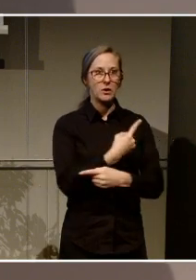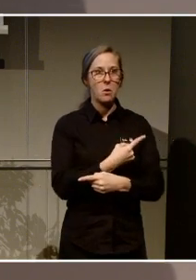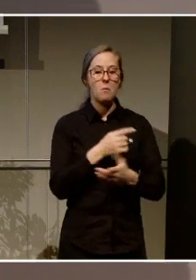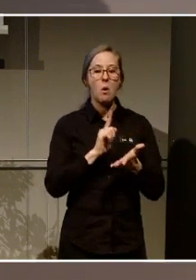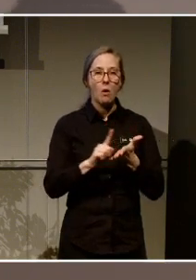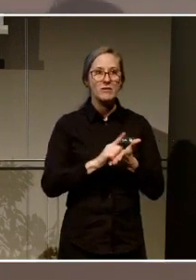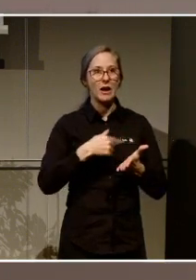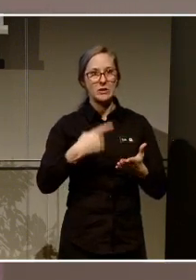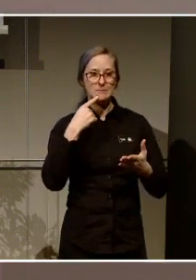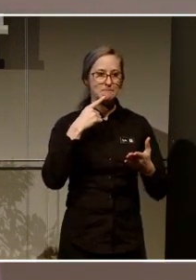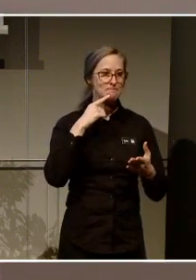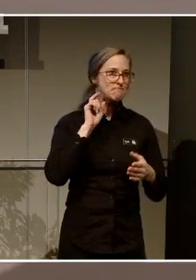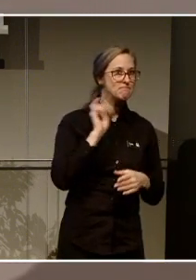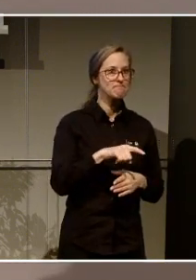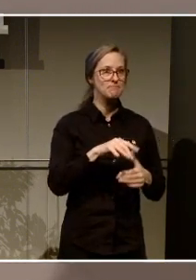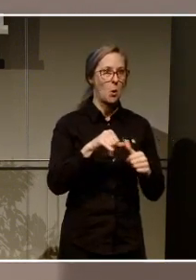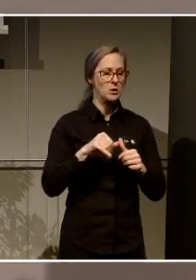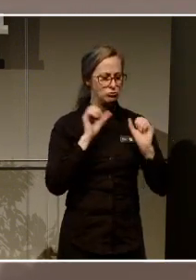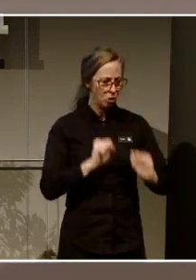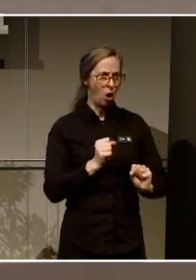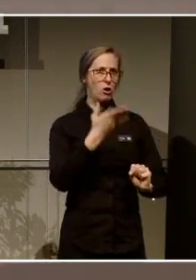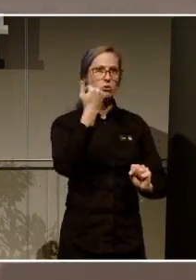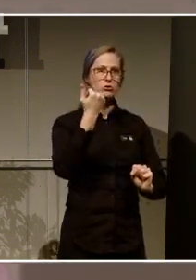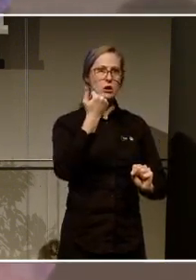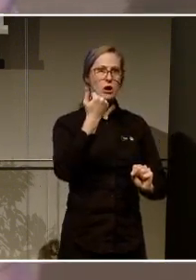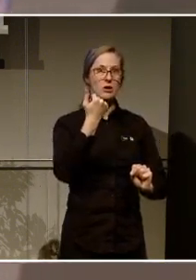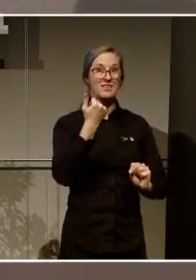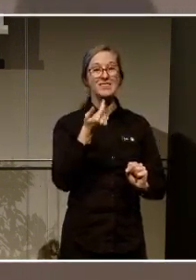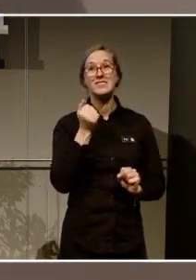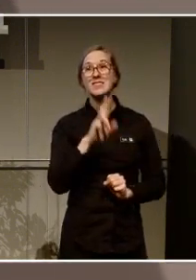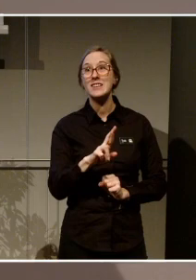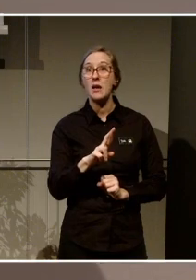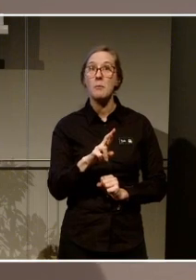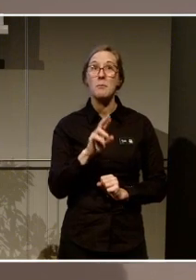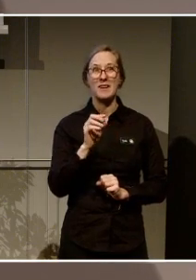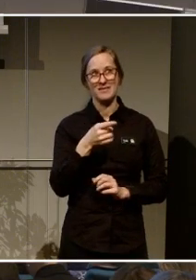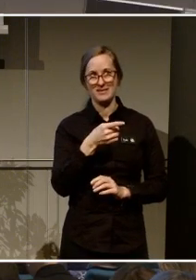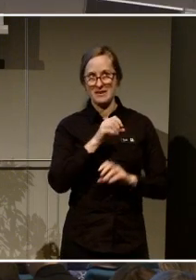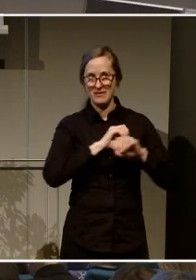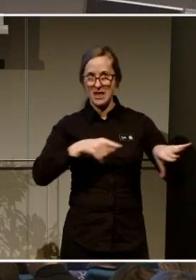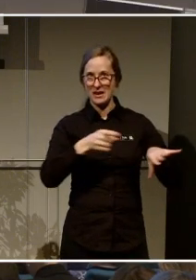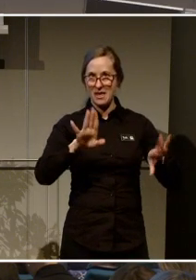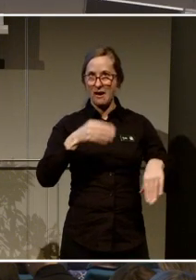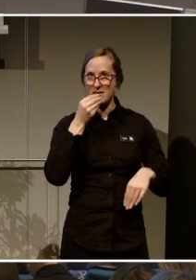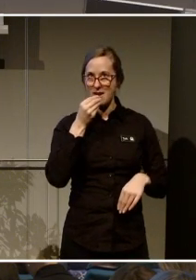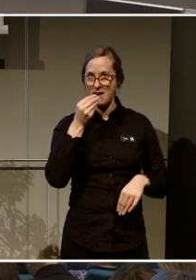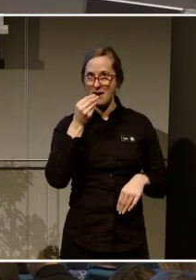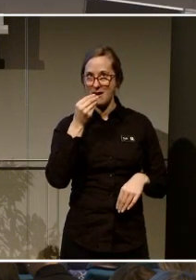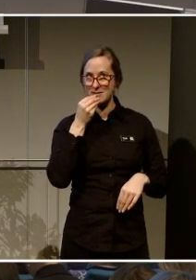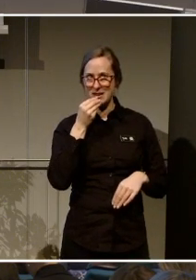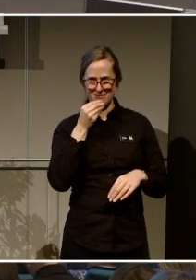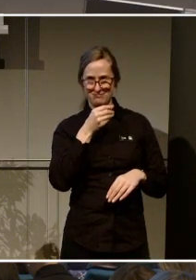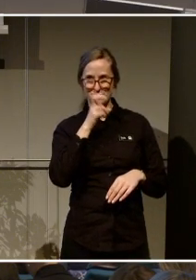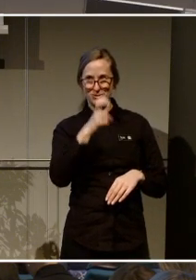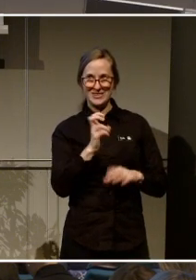här. Säg att du går på restaurang och har beställarkompetens. De flesta av er här inne har ju ätit ganska många gånger för ni lever och andas och är ganska pigga.